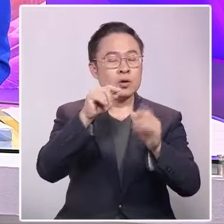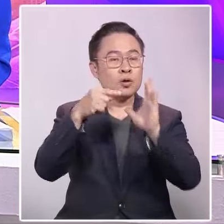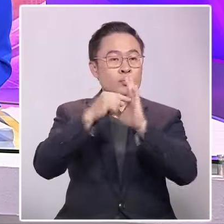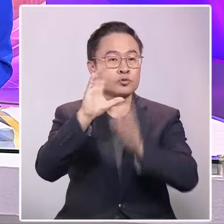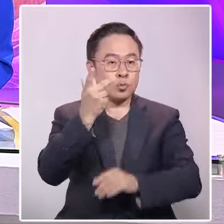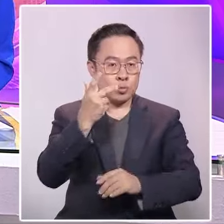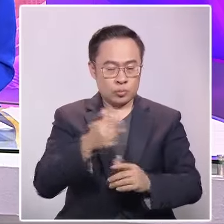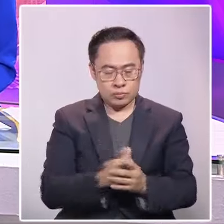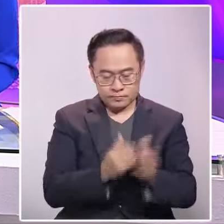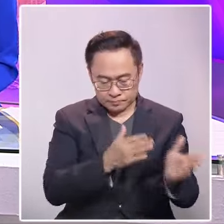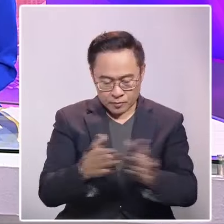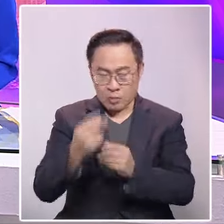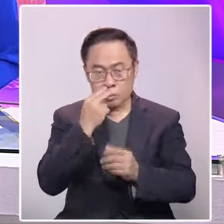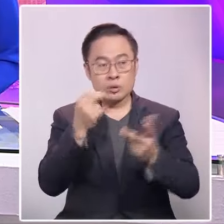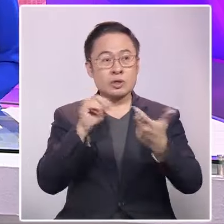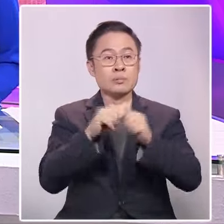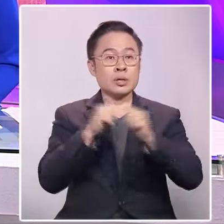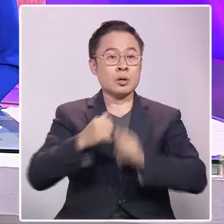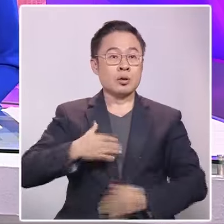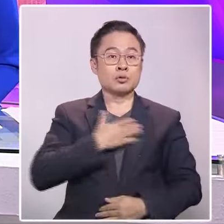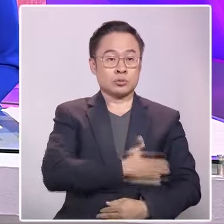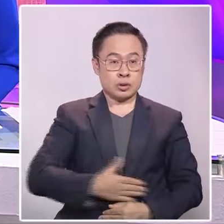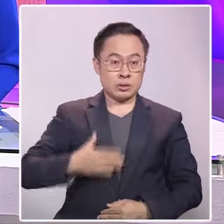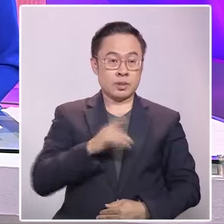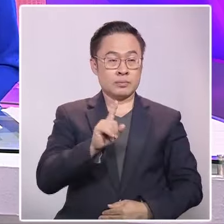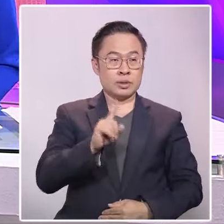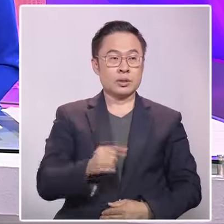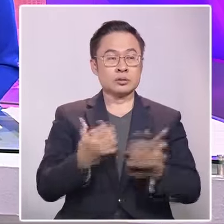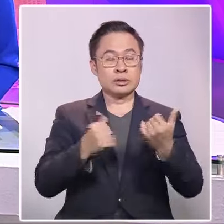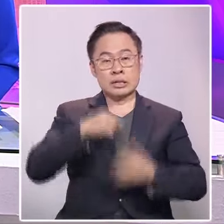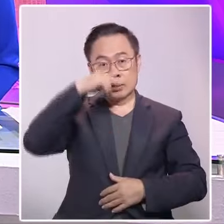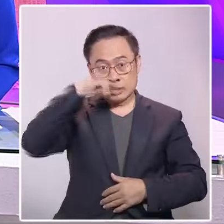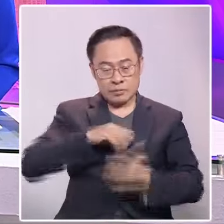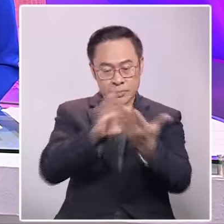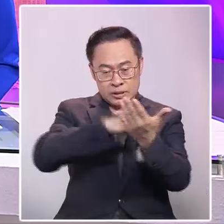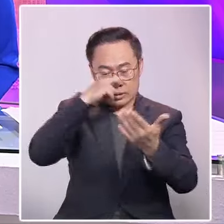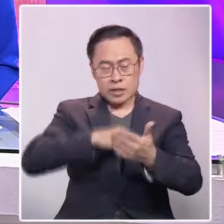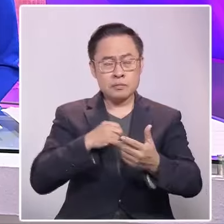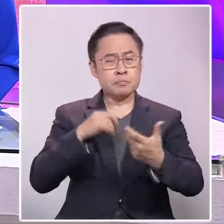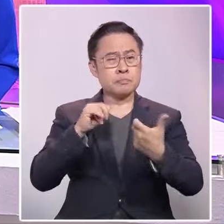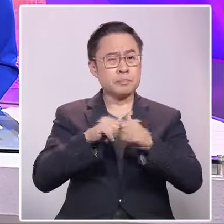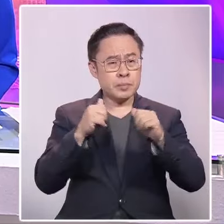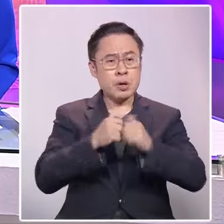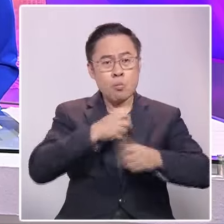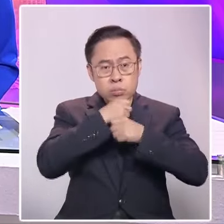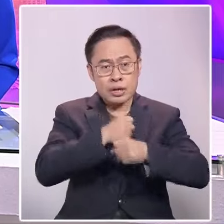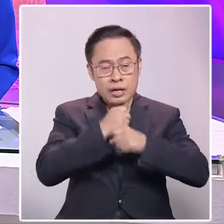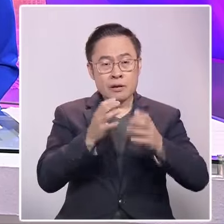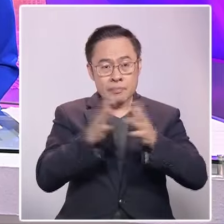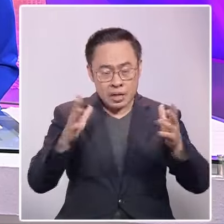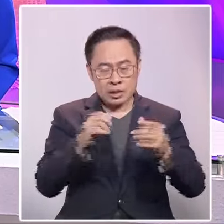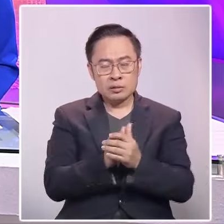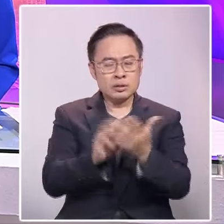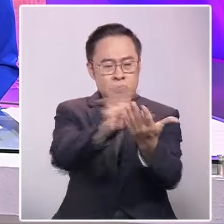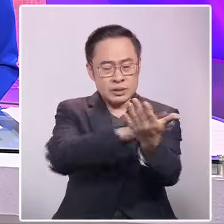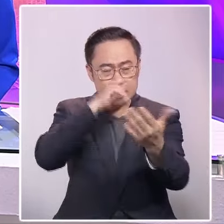ทีนี้ไปดูเรื่องราวของสุขภาพเรากันหน่อยเดี๋ยวนี้เนี่ยประเทศไทยของเราก้าวเข้าสู่ภาวะผู้สูงวัยนะครับอย่างเต็มตัวและสิ่งหนึ่งที่